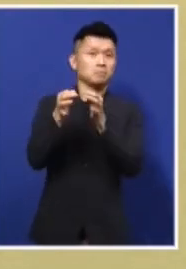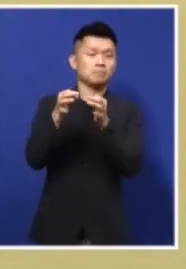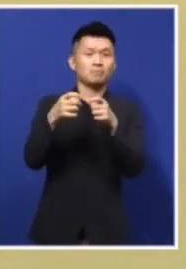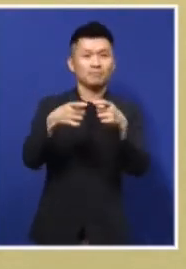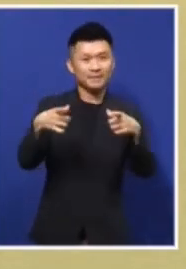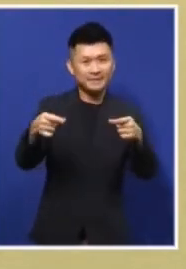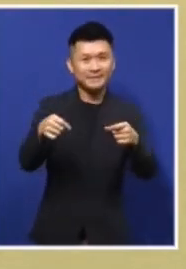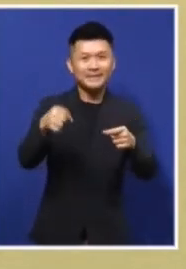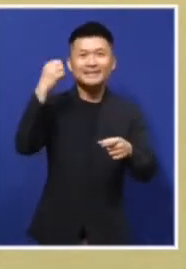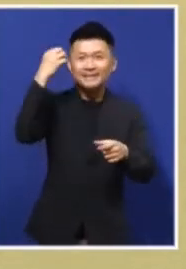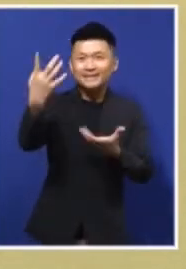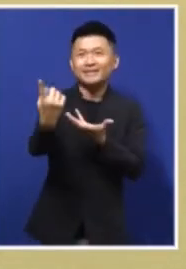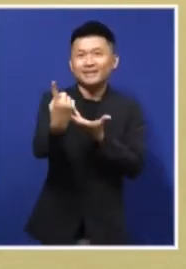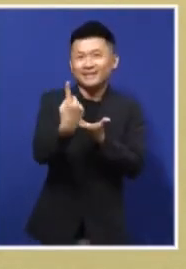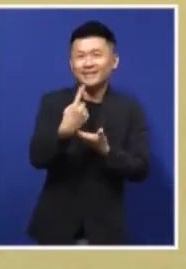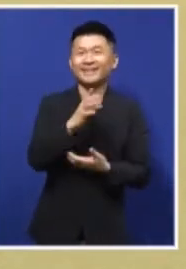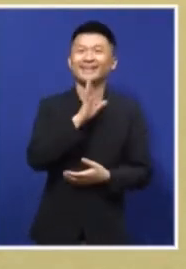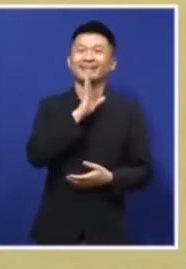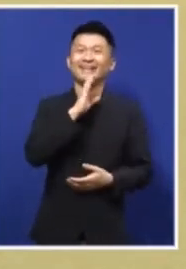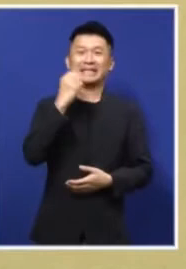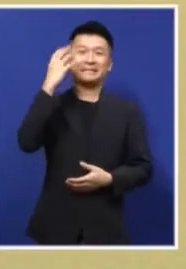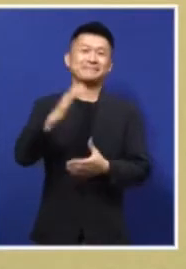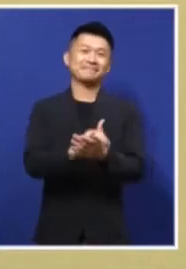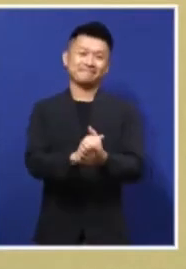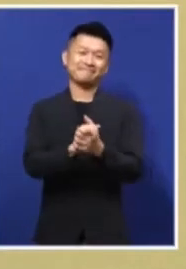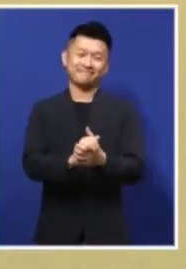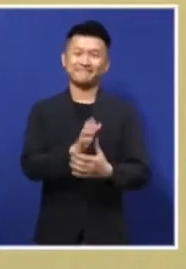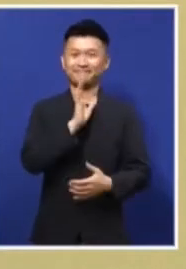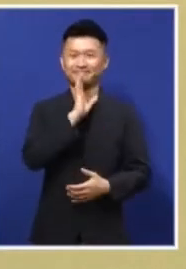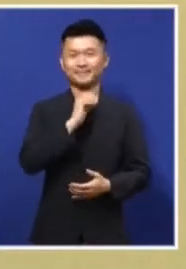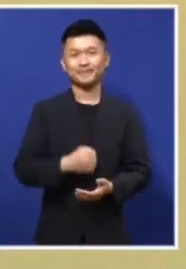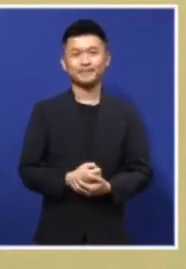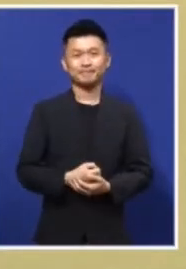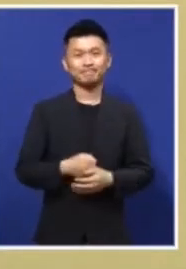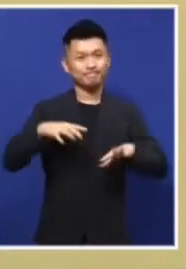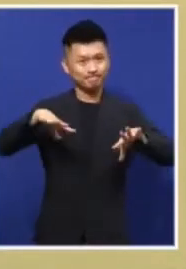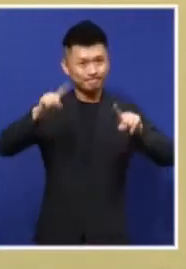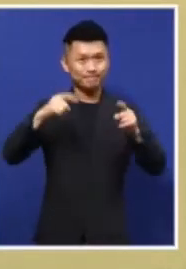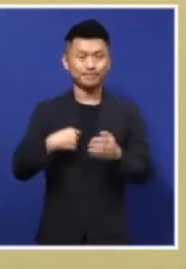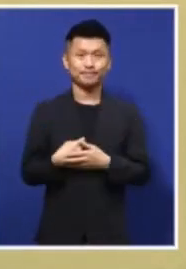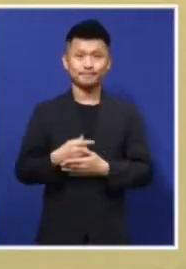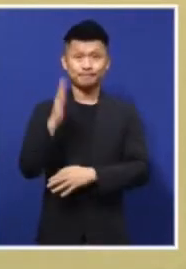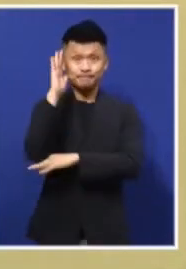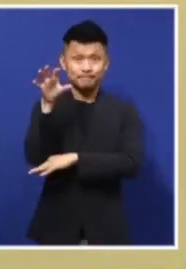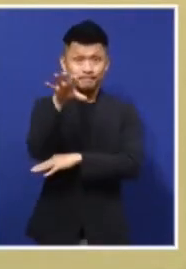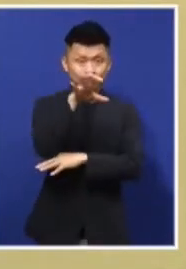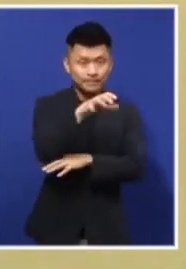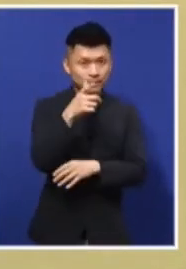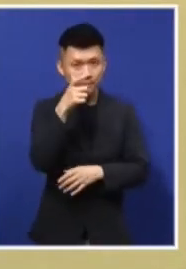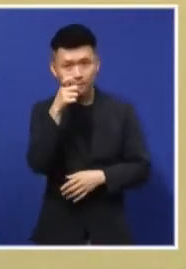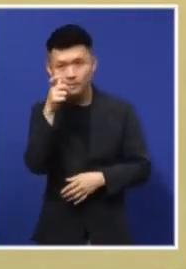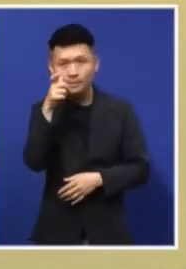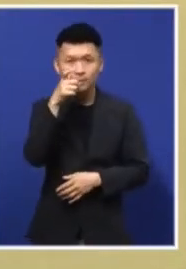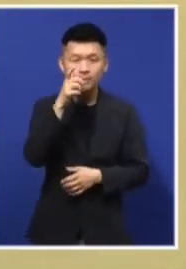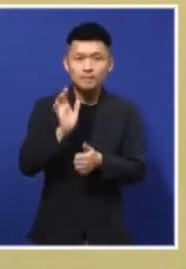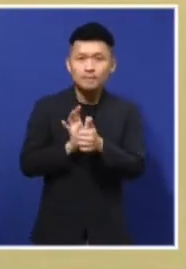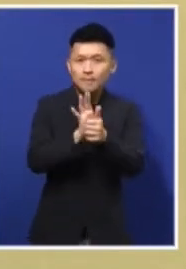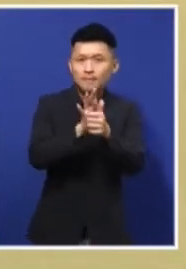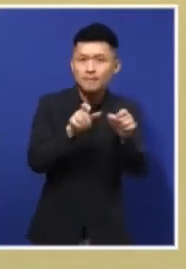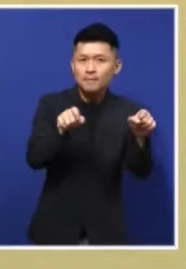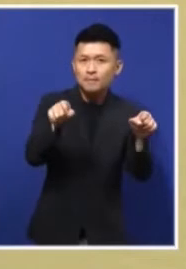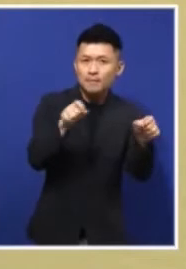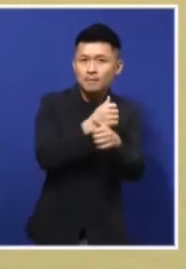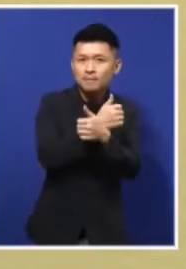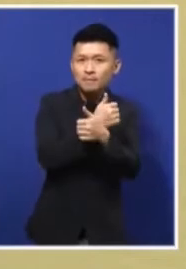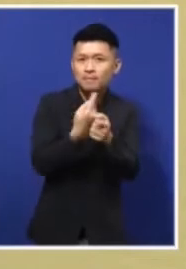是新加入的新朋友、新伙伴，那么我们也参考各个部会相关的这些推动的以往推动、